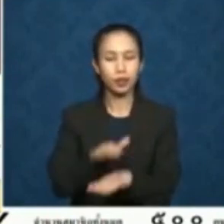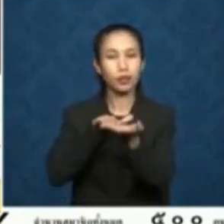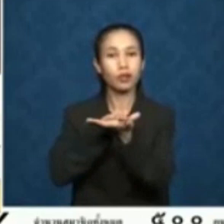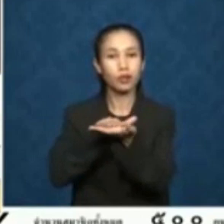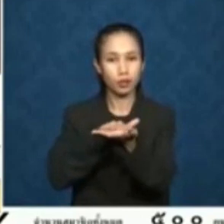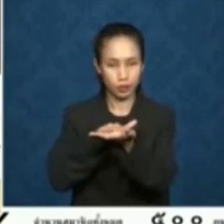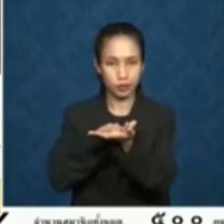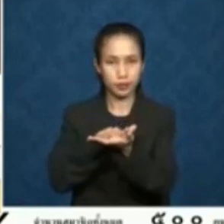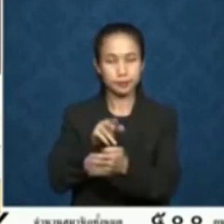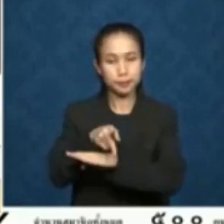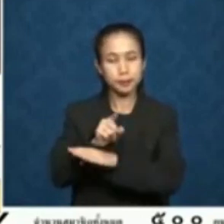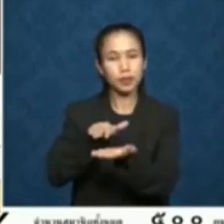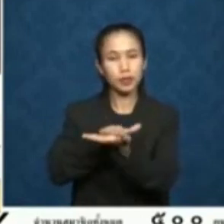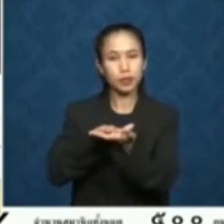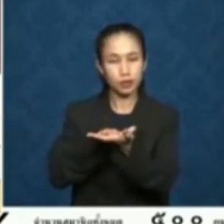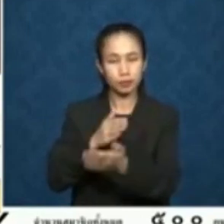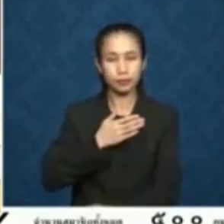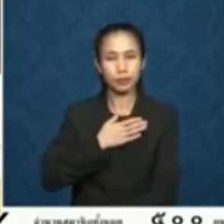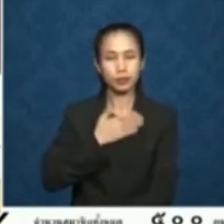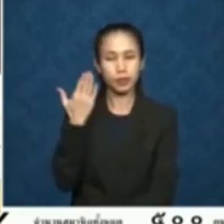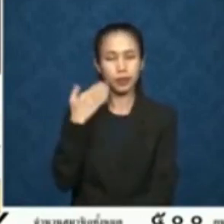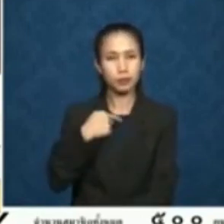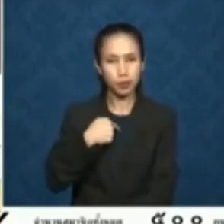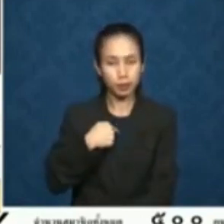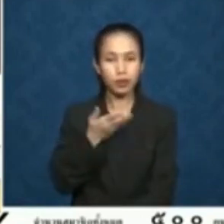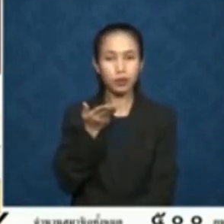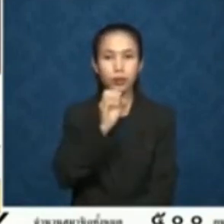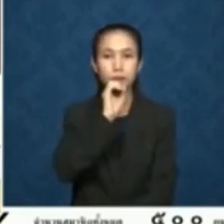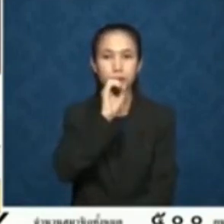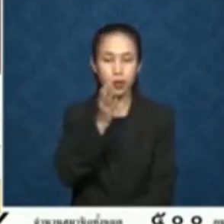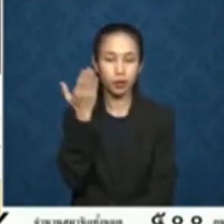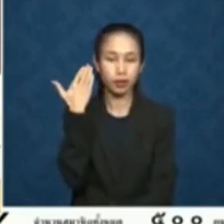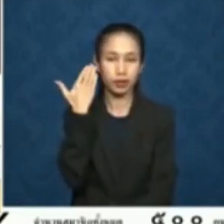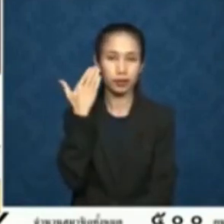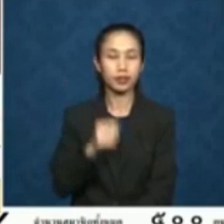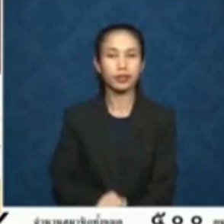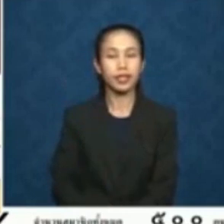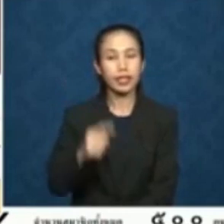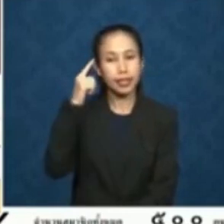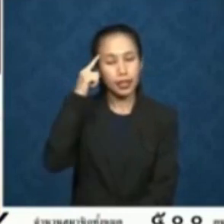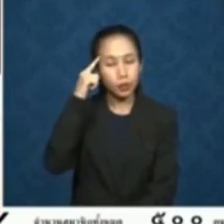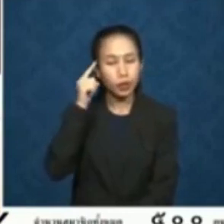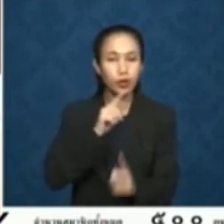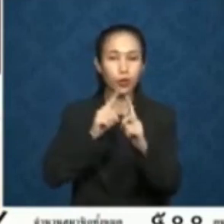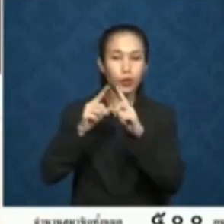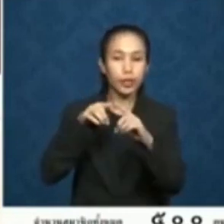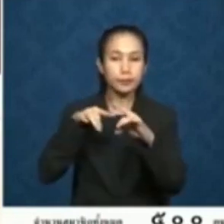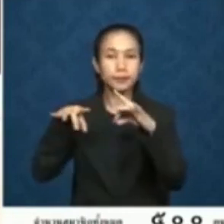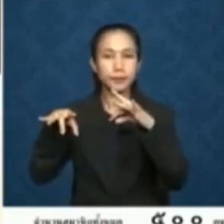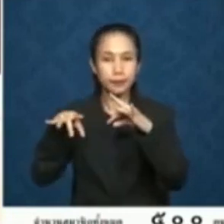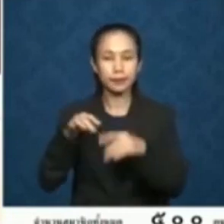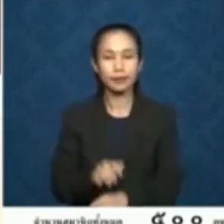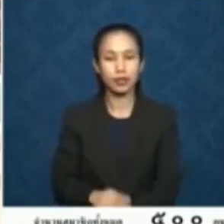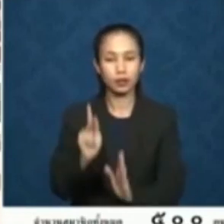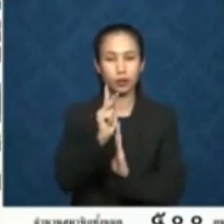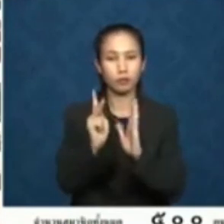าน ครับครับขออภัยท่านประธานนะครับกรวีครับถึงได้กลับเรียนตั้งแต่ในเบื้องต้นครับว่าน่าจะเป็น